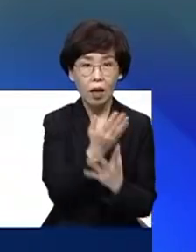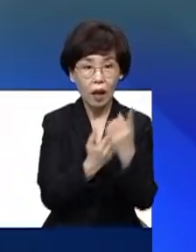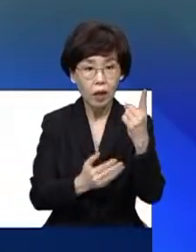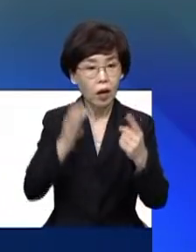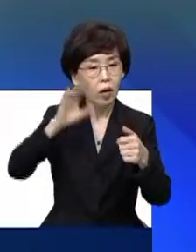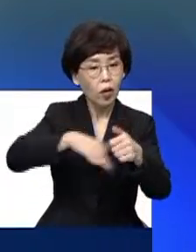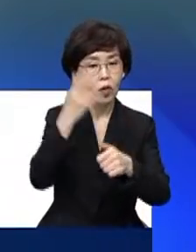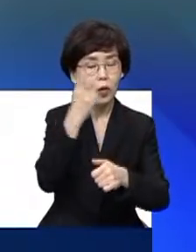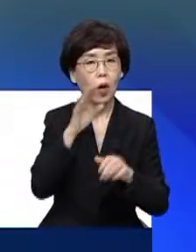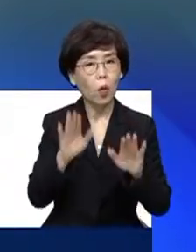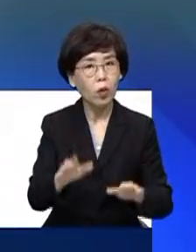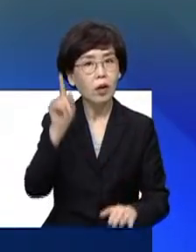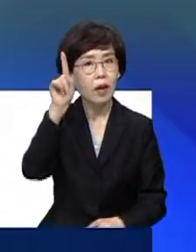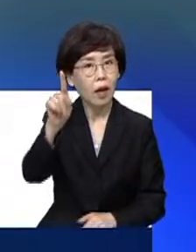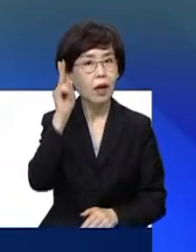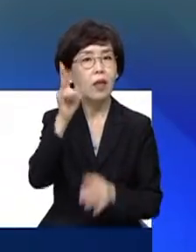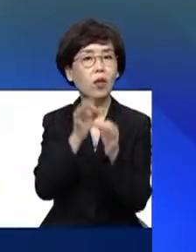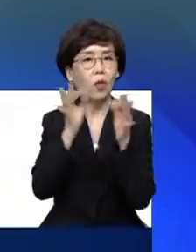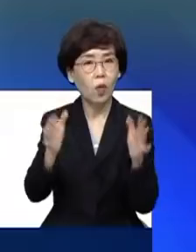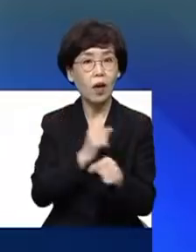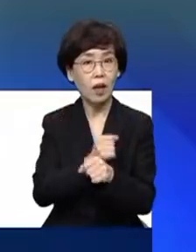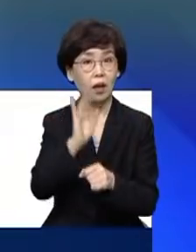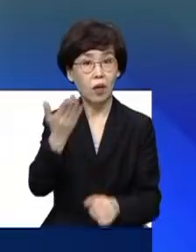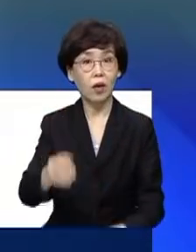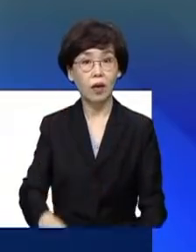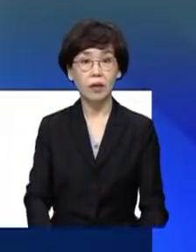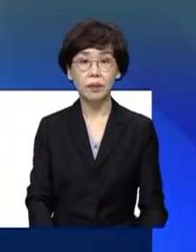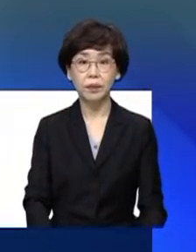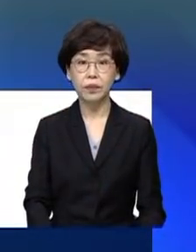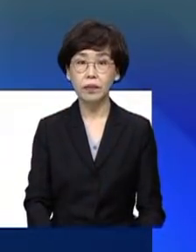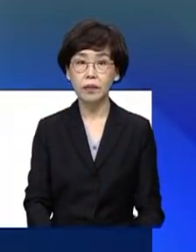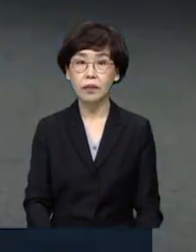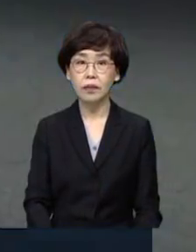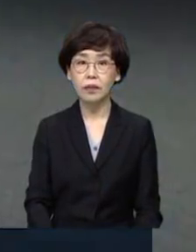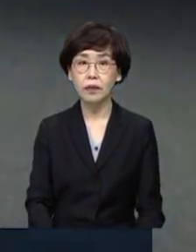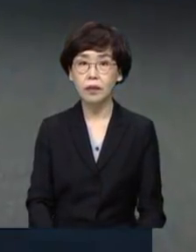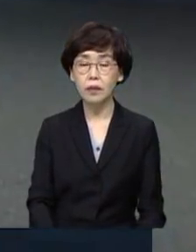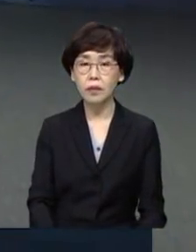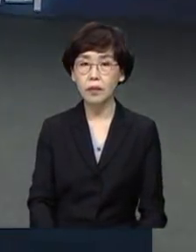오늘과 내일 이틀 동안 진행됩니다. 이현영 기자입니다.